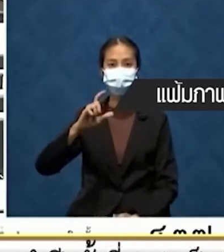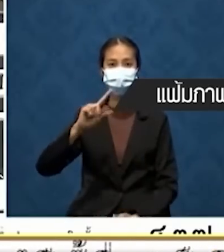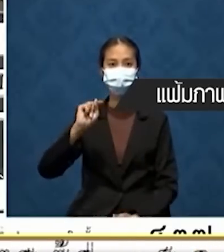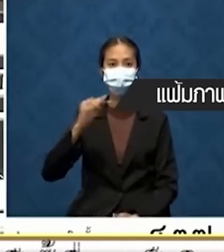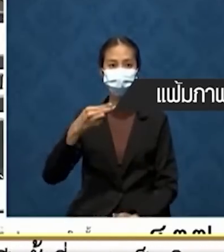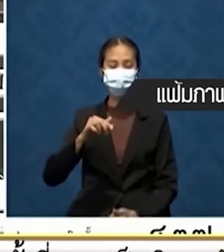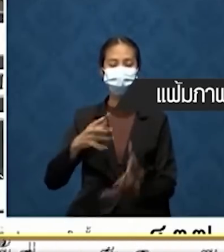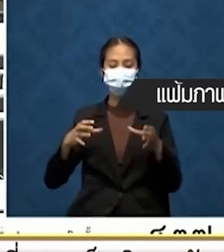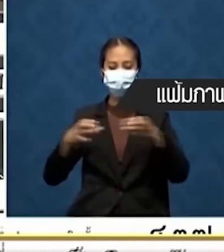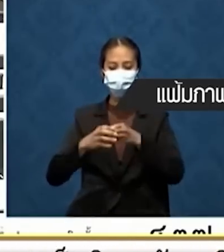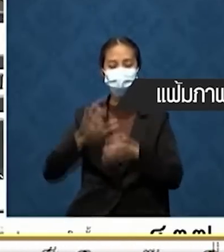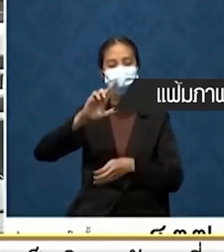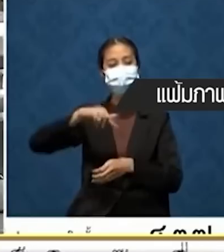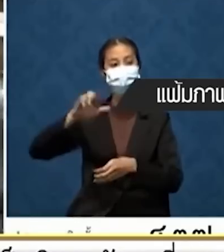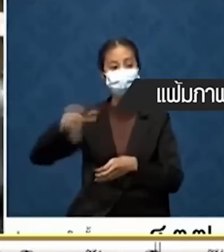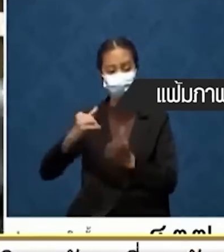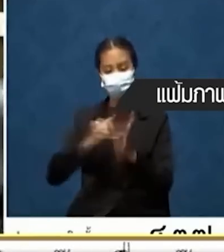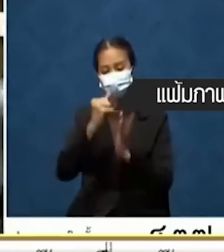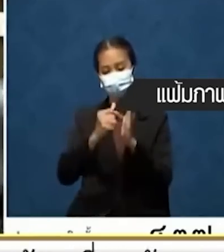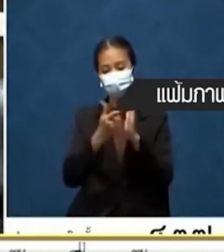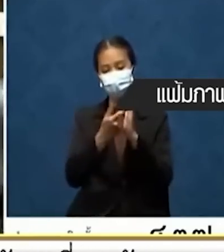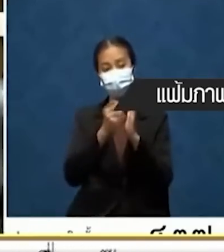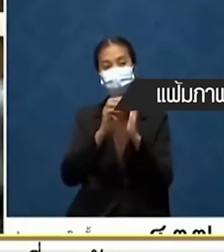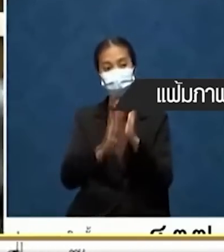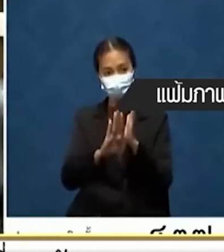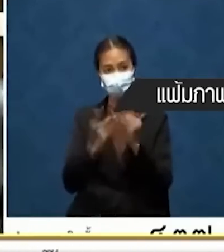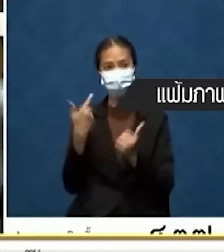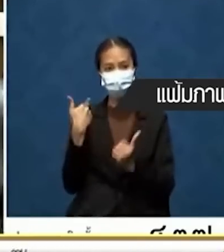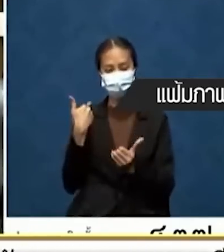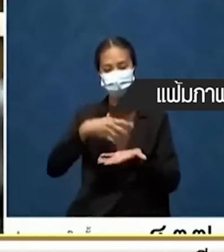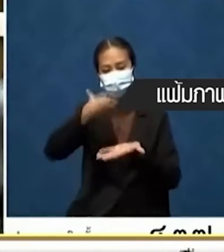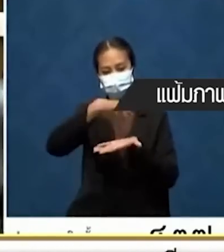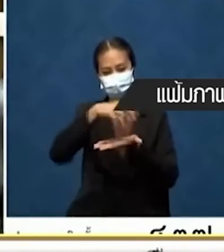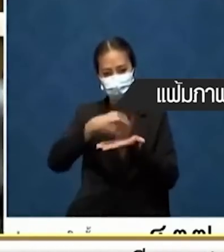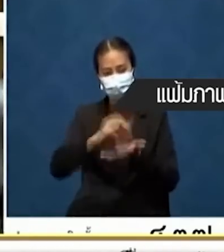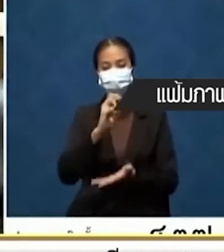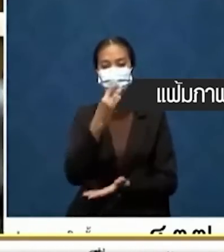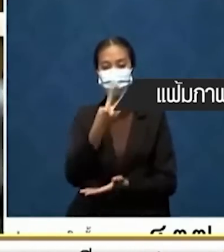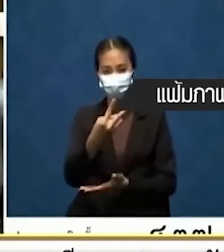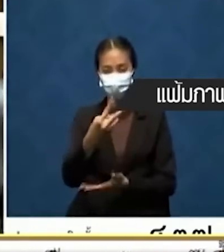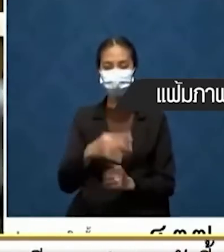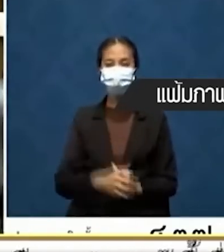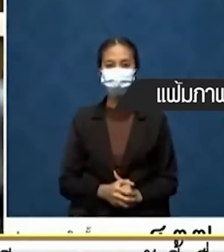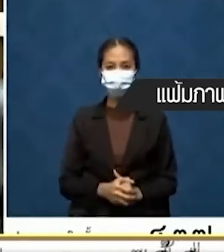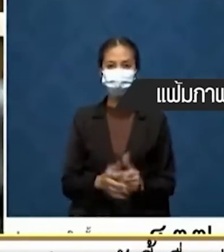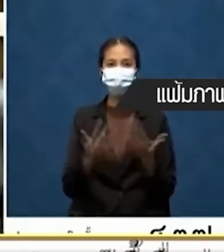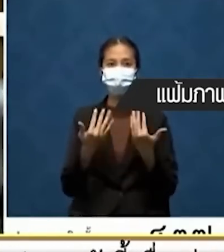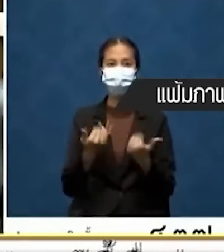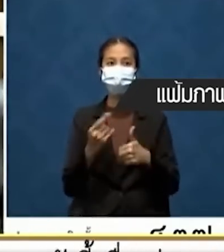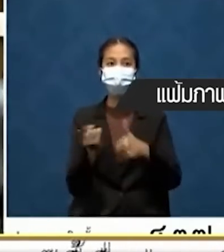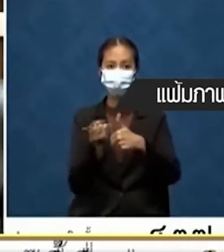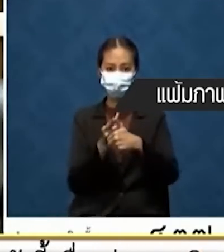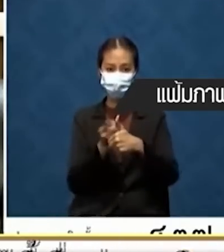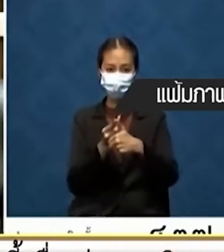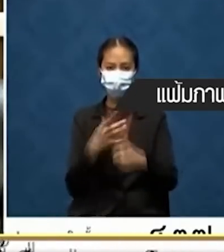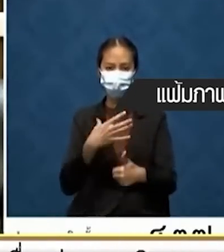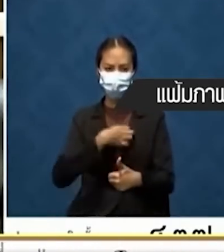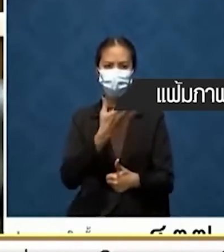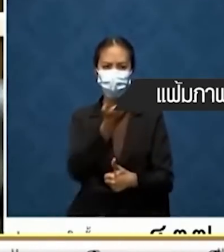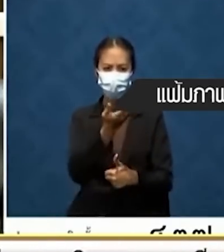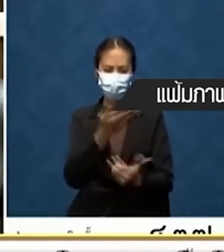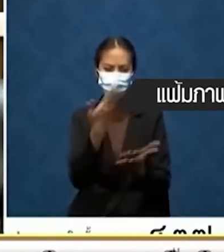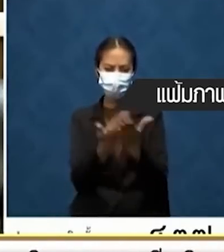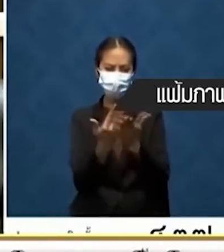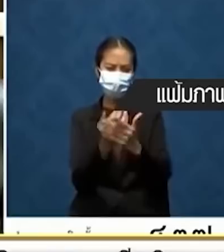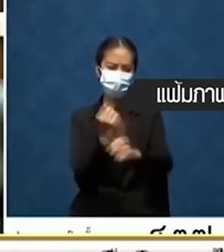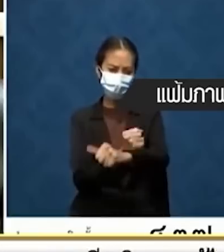เพราะว่าจากการแก้ไขร่างพรบ.กยศ.ที่กลับไปกำหนดให้มีดอกเบี้ยไม่เกิน 1% แล้วก็เบี้ยปรับไม่เกิน 0.5% เนี่ยมันแตก